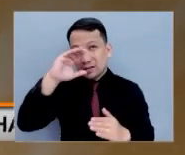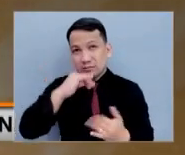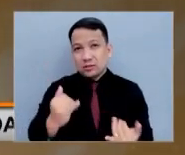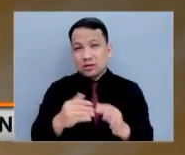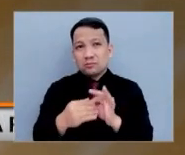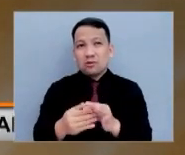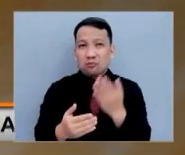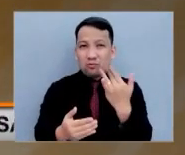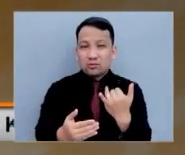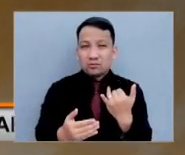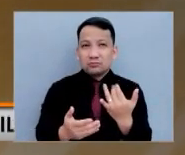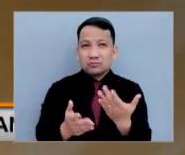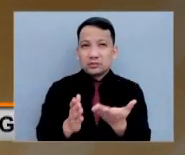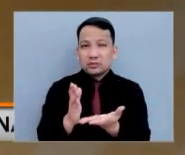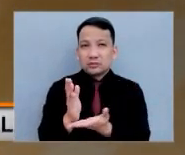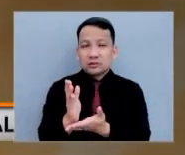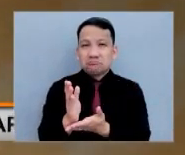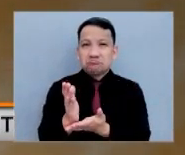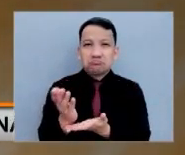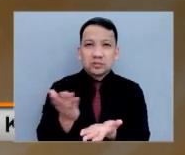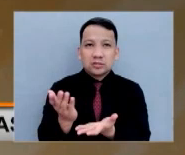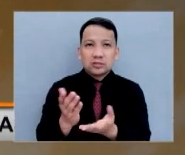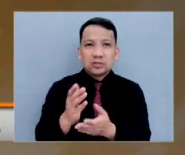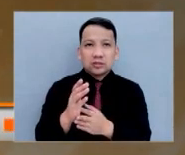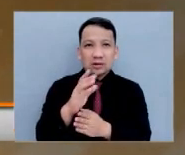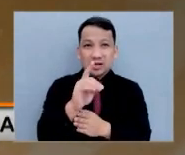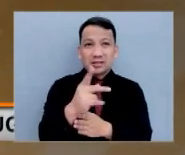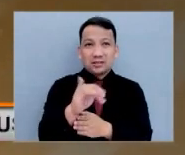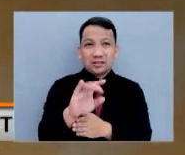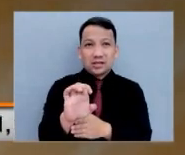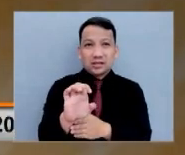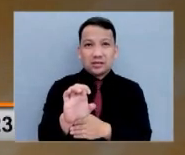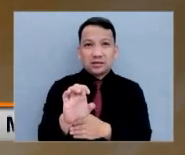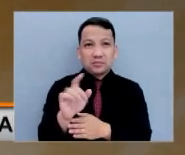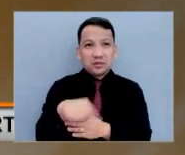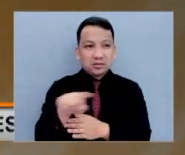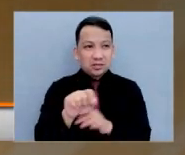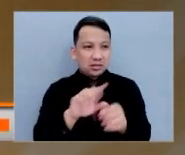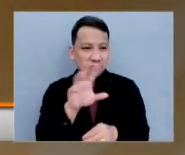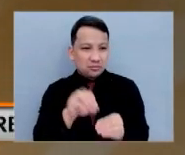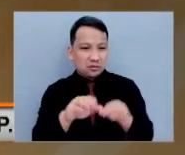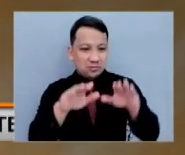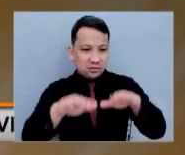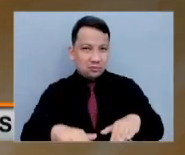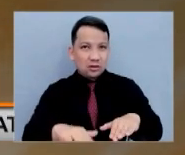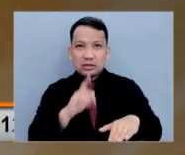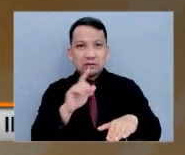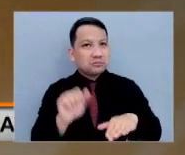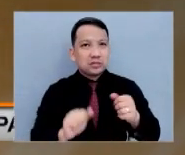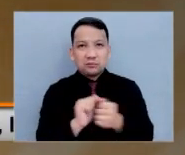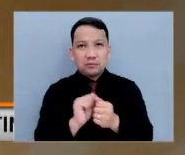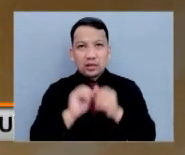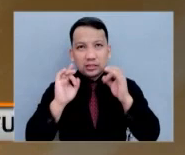muna dahil yun ang po talaga dike po yun na hindi po advisable talaga yung lugar na bahayan kasi yun nga, hindi naman